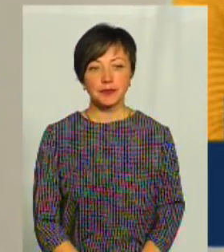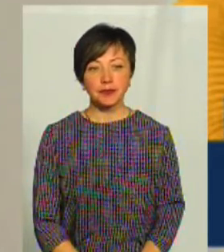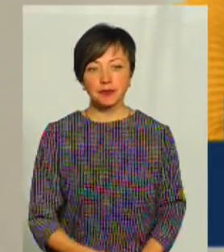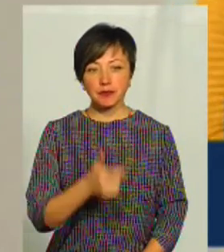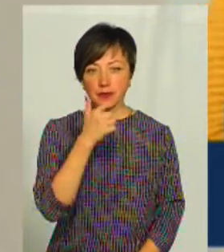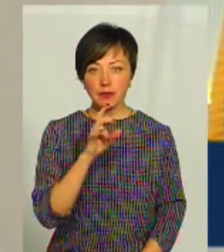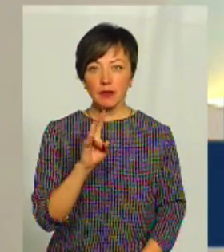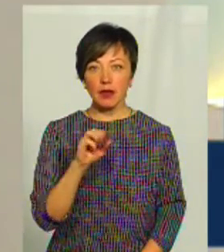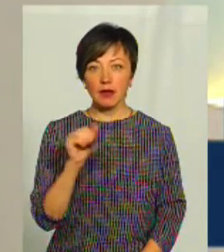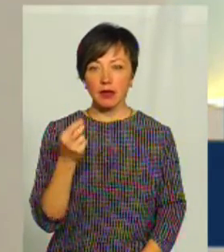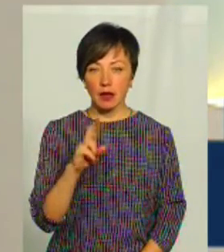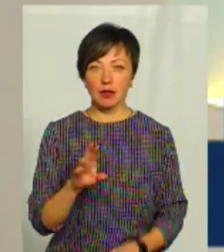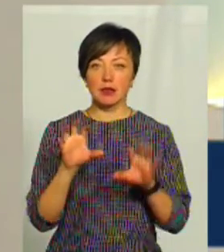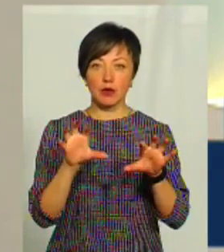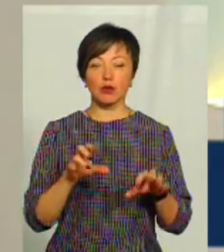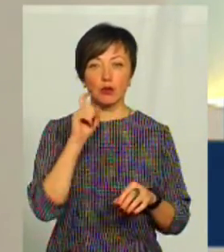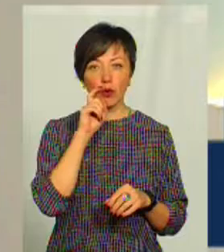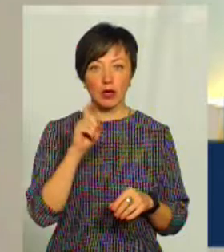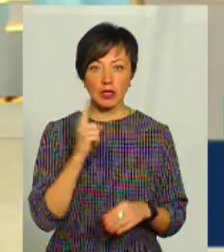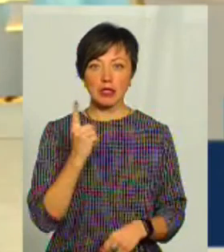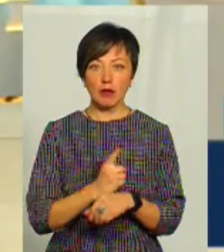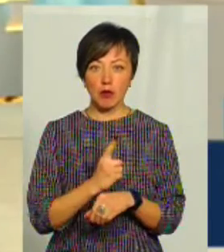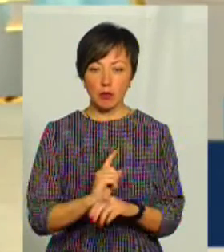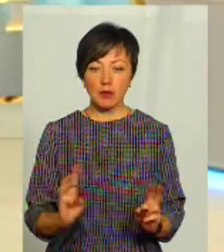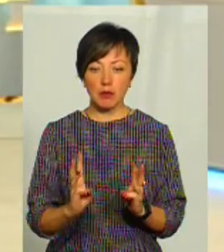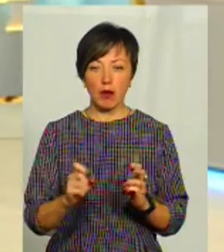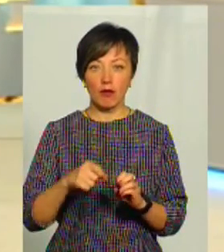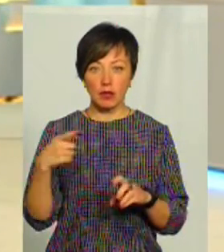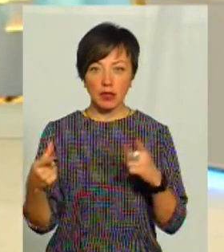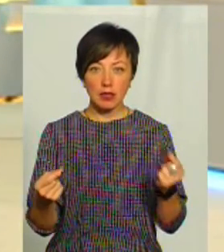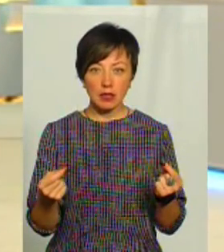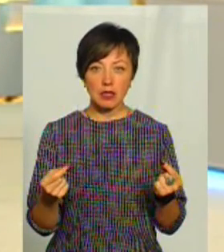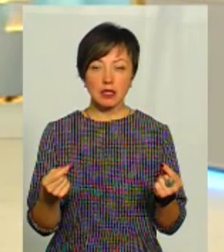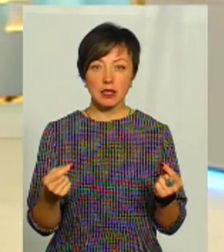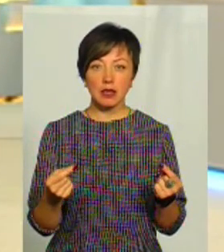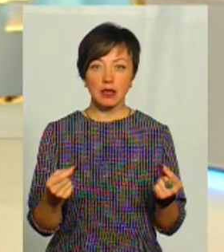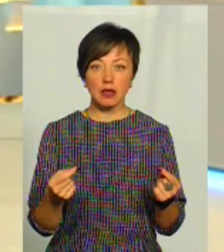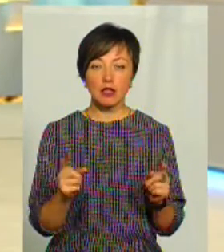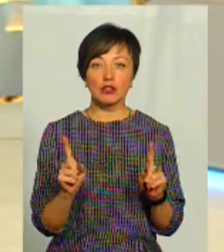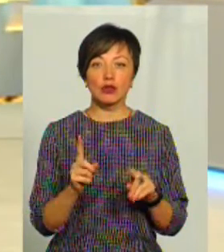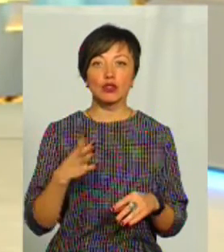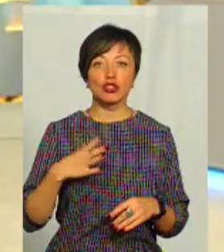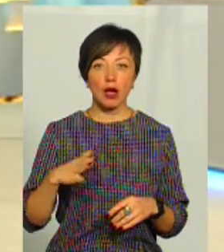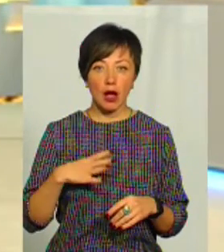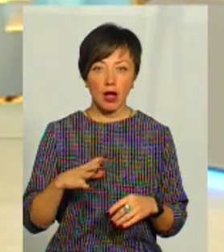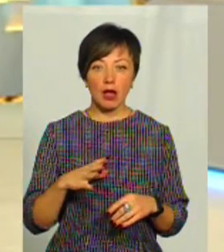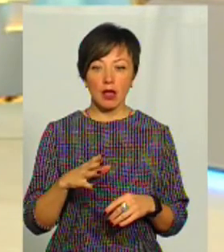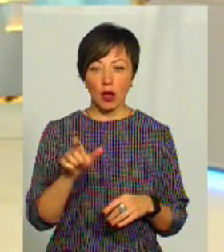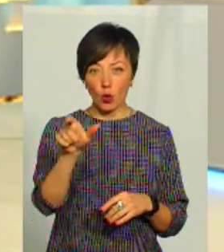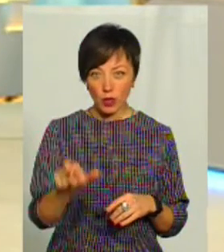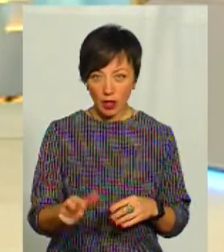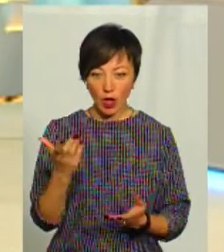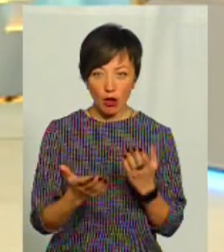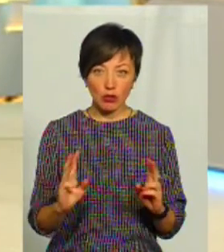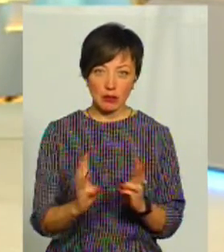Наталія, законом України заборонено спалювати листя. А що чекає спалювача